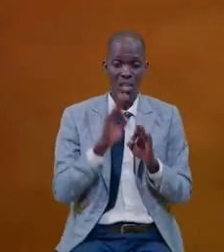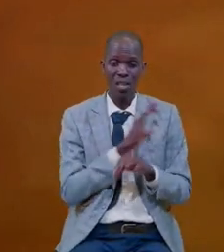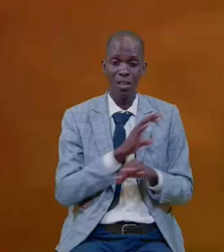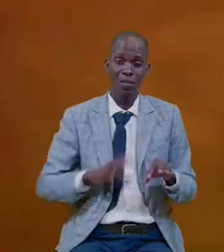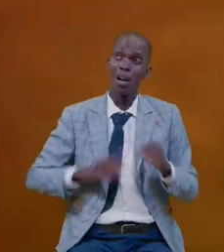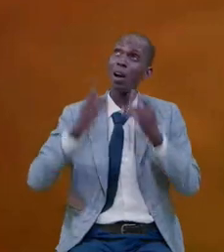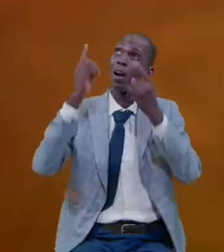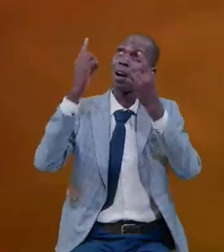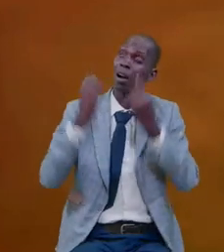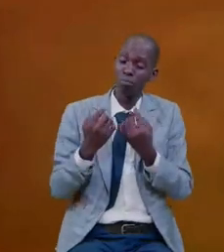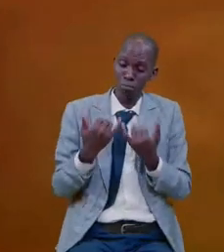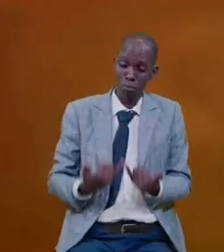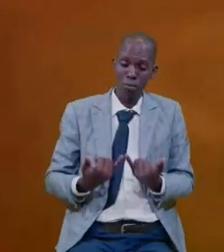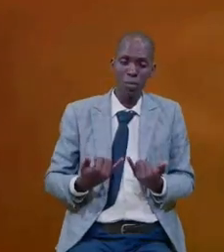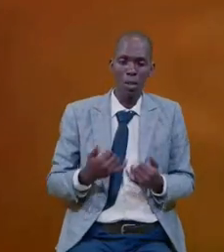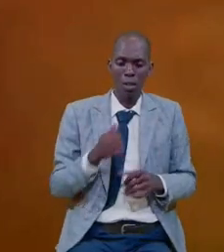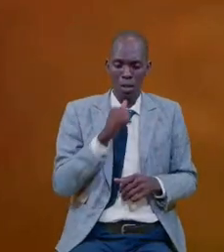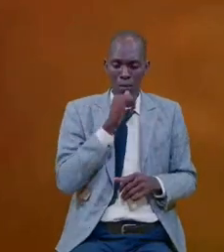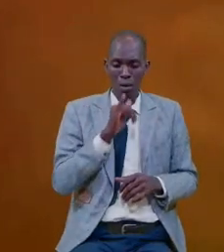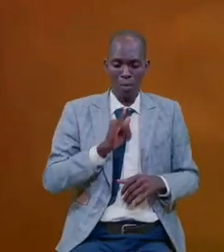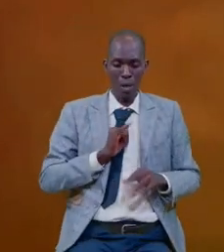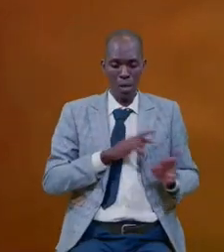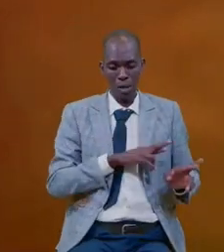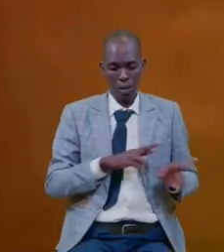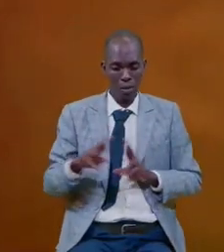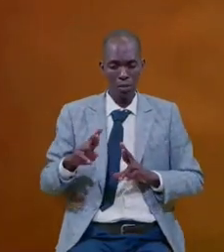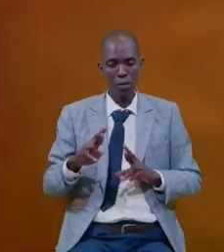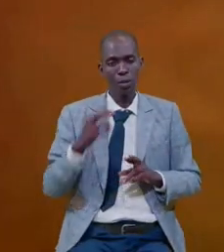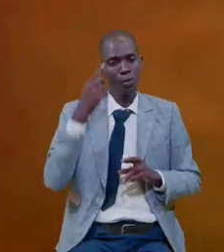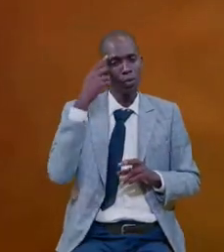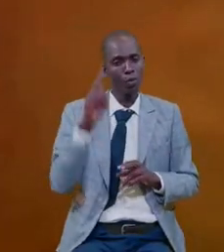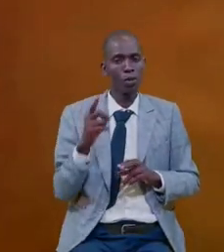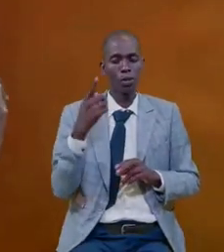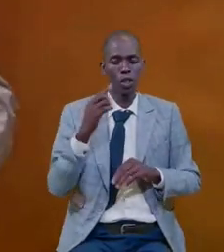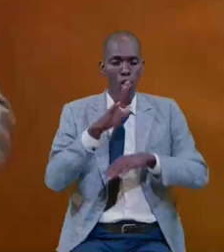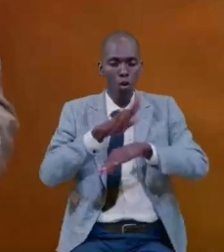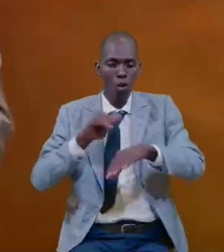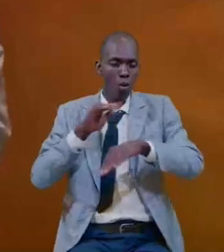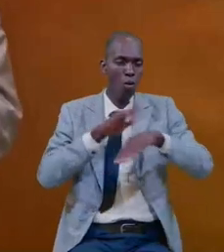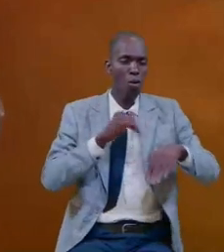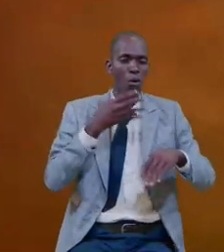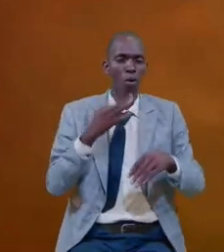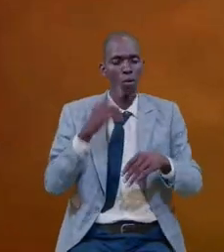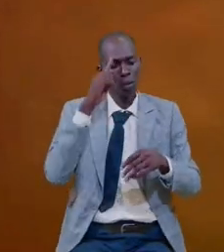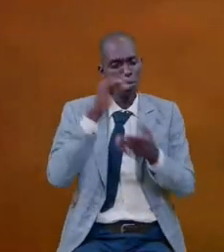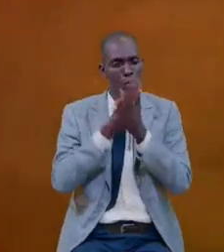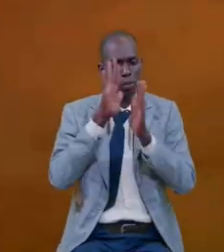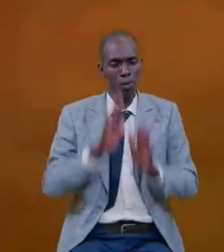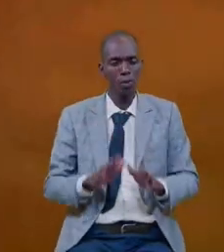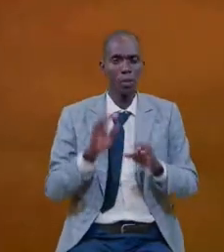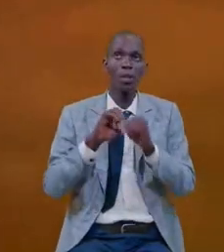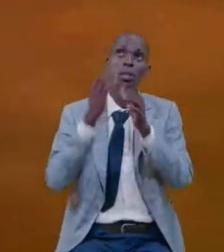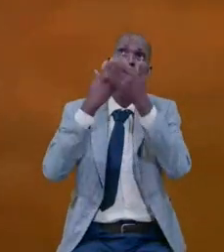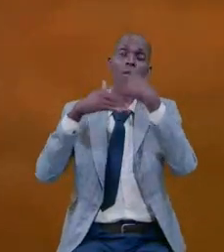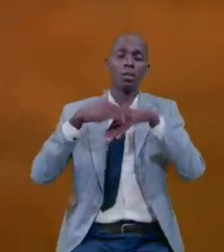si Christ viendra aujourd'hui. Serai prêt. Suis-je prêt pour l'appel des saints au ciel?